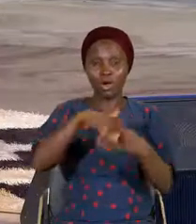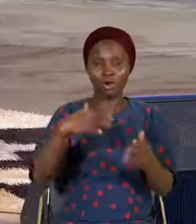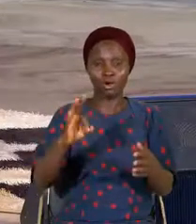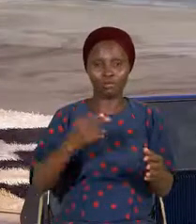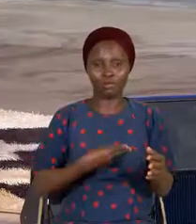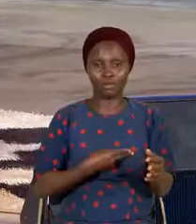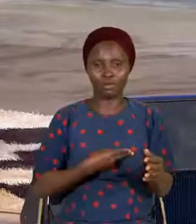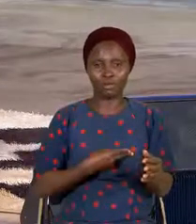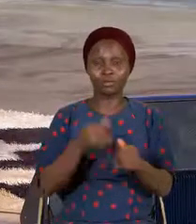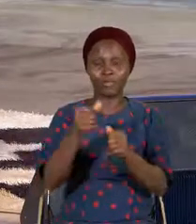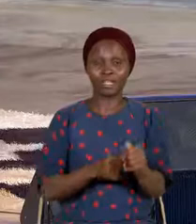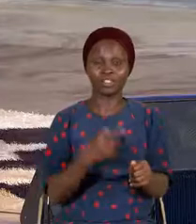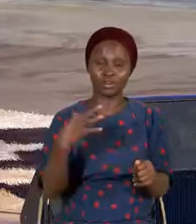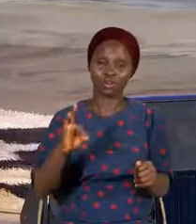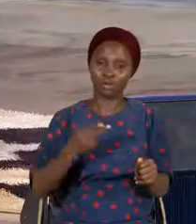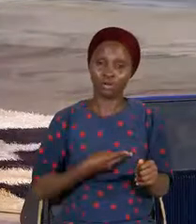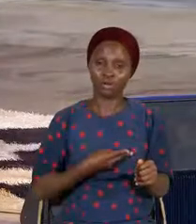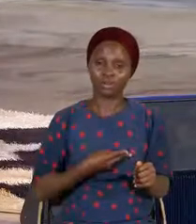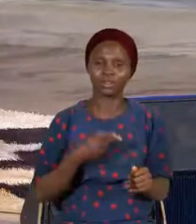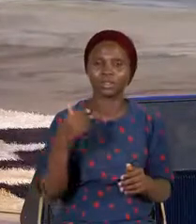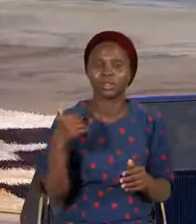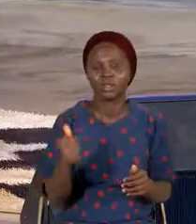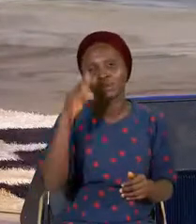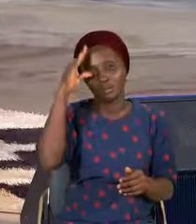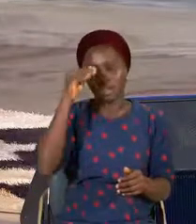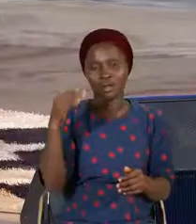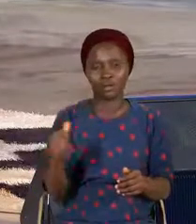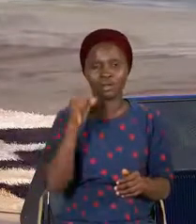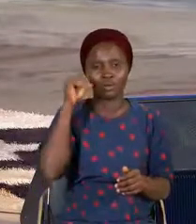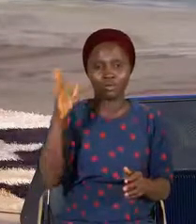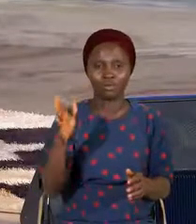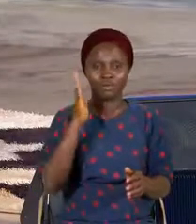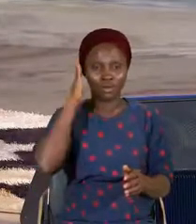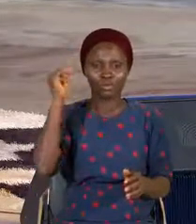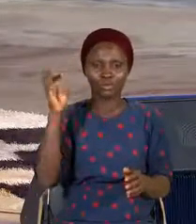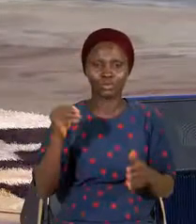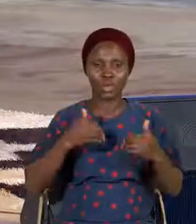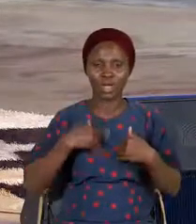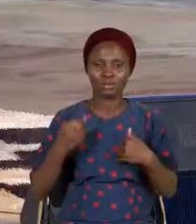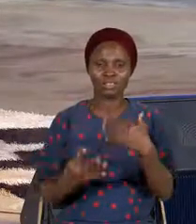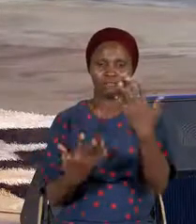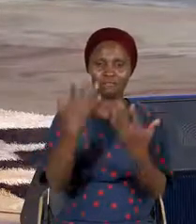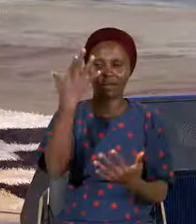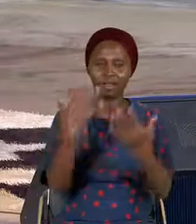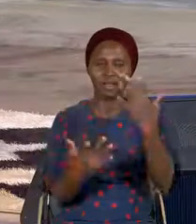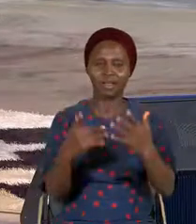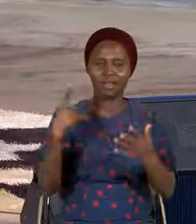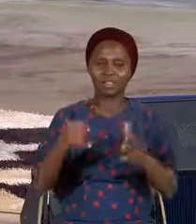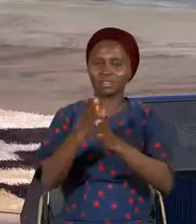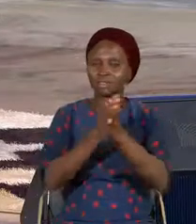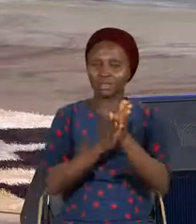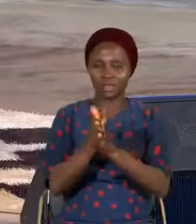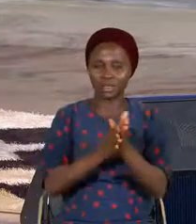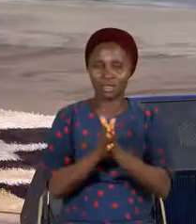tous, vous, il dit vous, l'homme, la femme aura tellement de feu, le